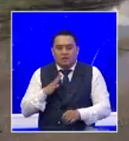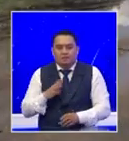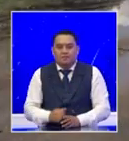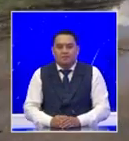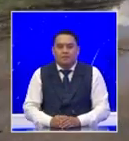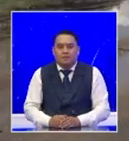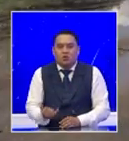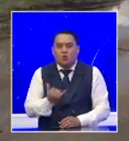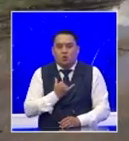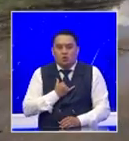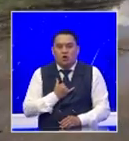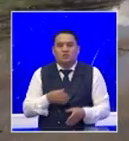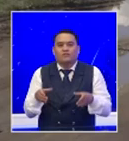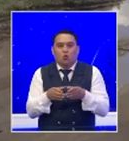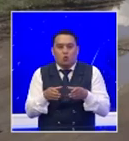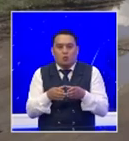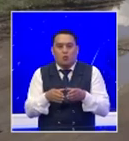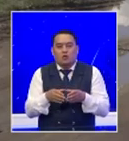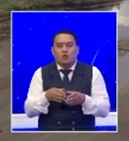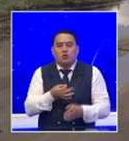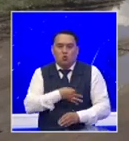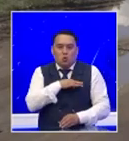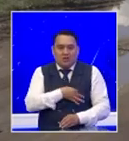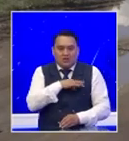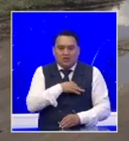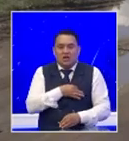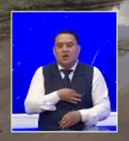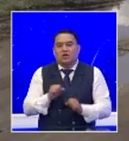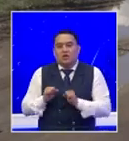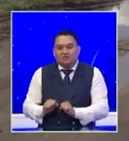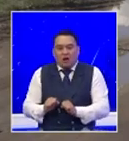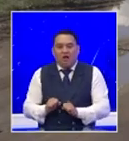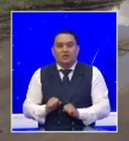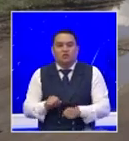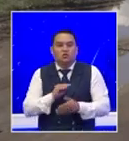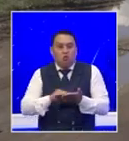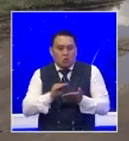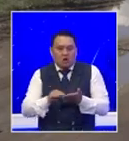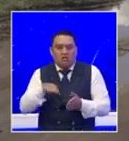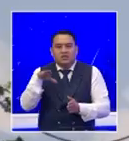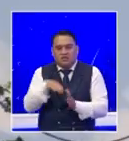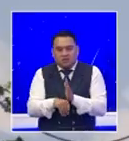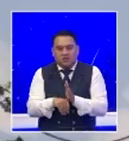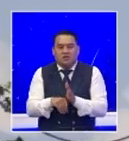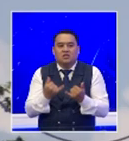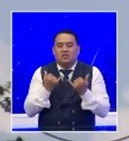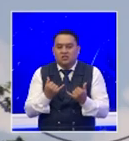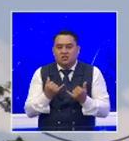нас в специальную мониторинговую группу входят юристы, адвокаты, журналисты входят.